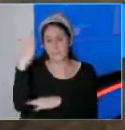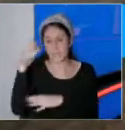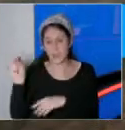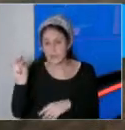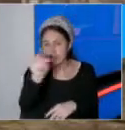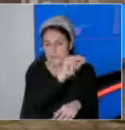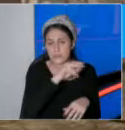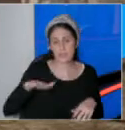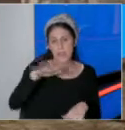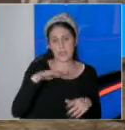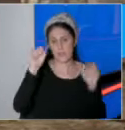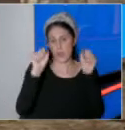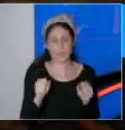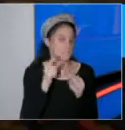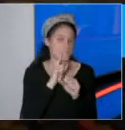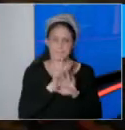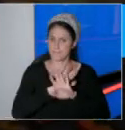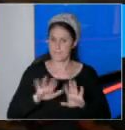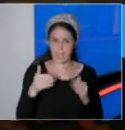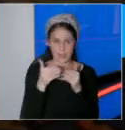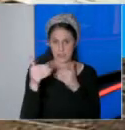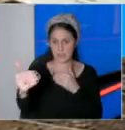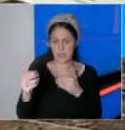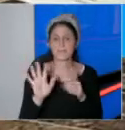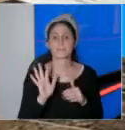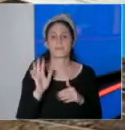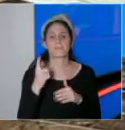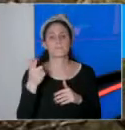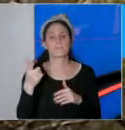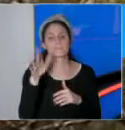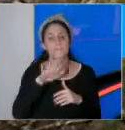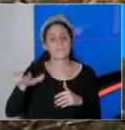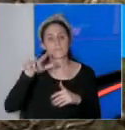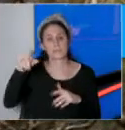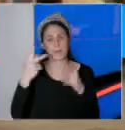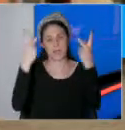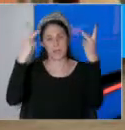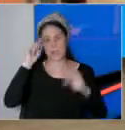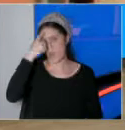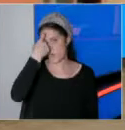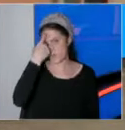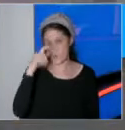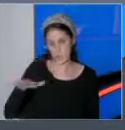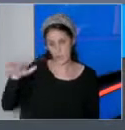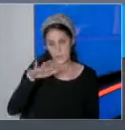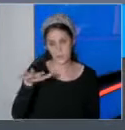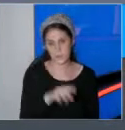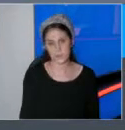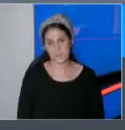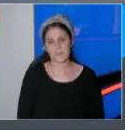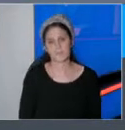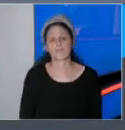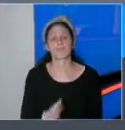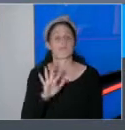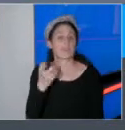הביטחון. אבל בוא נגיד ההגמון שם זה בעיקר הודו. אהה. ואם